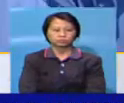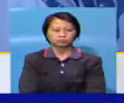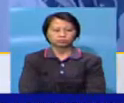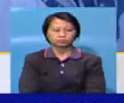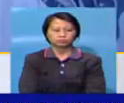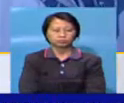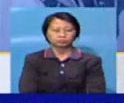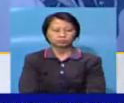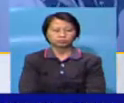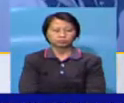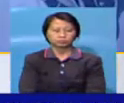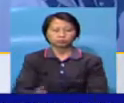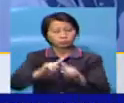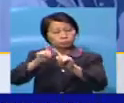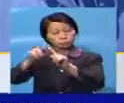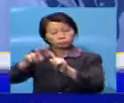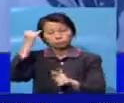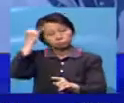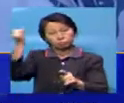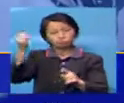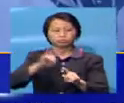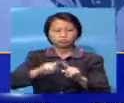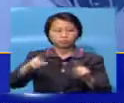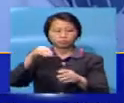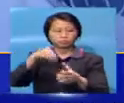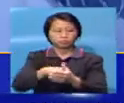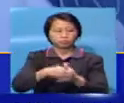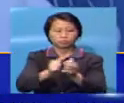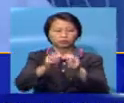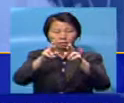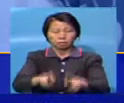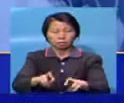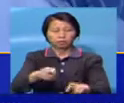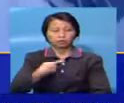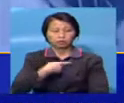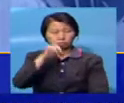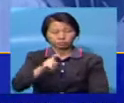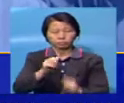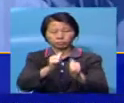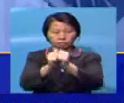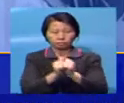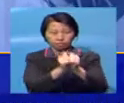Kita boleh berbeza pendapat, tetapi dalam kepentingan rakyat kita mesti bersama.